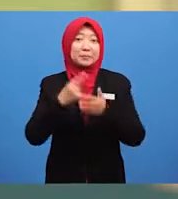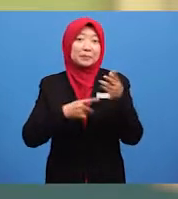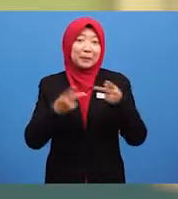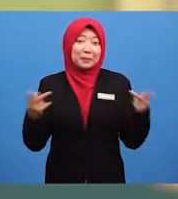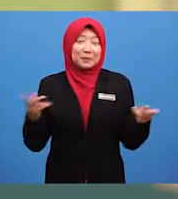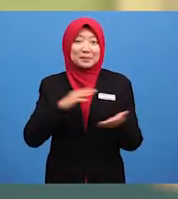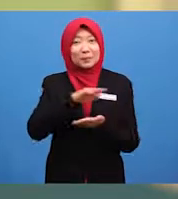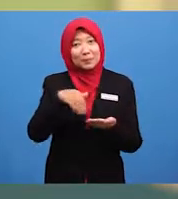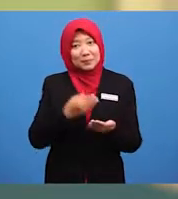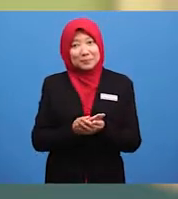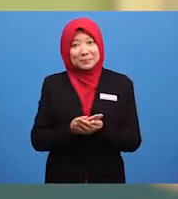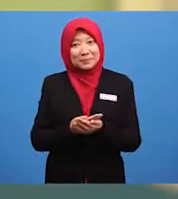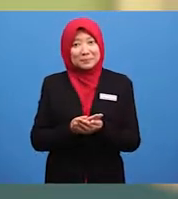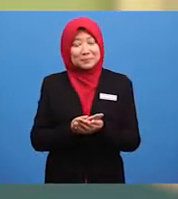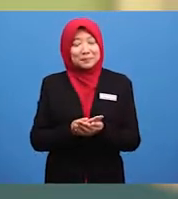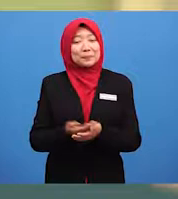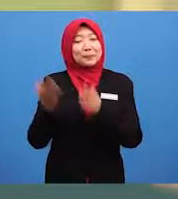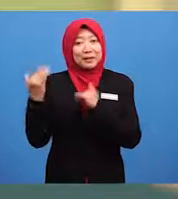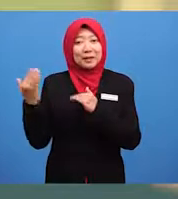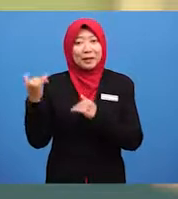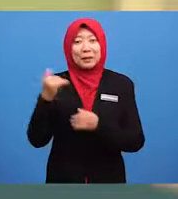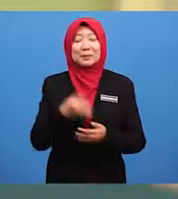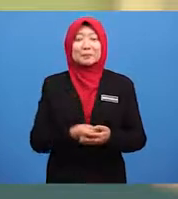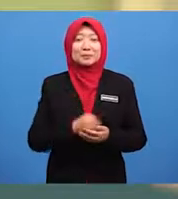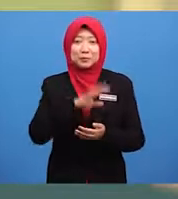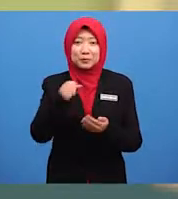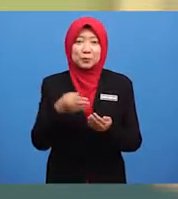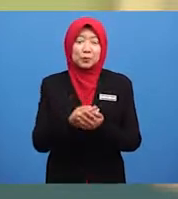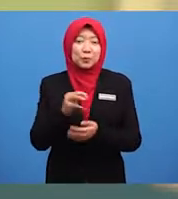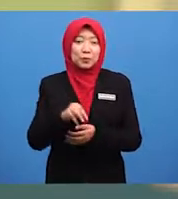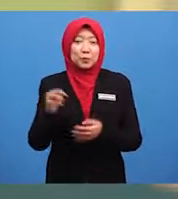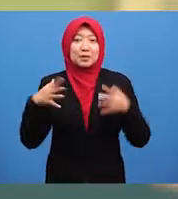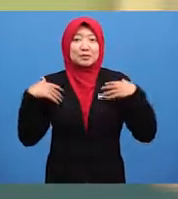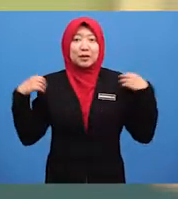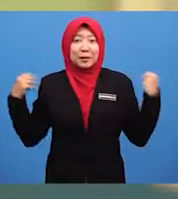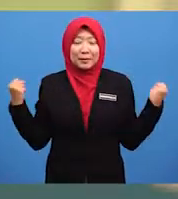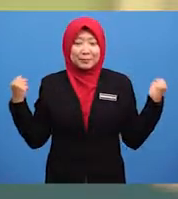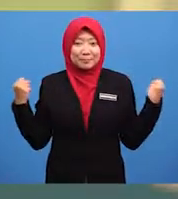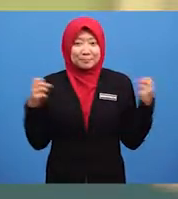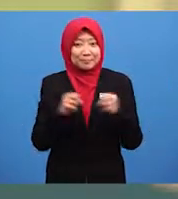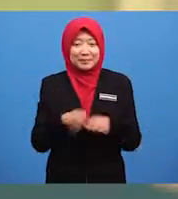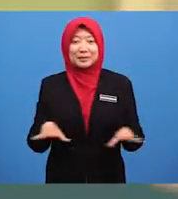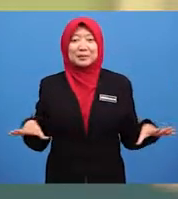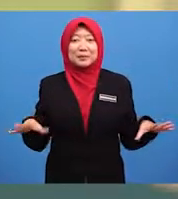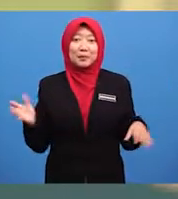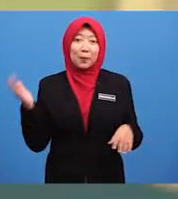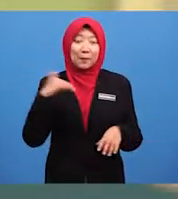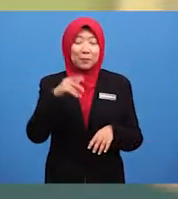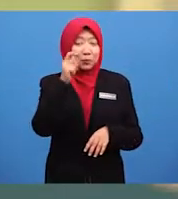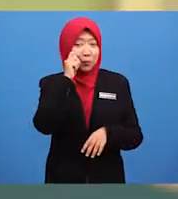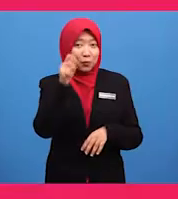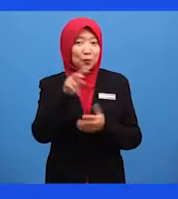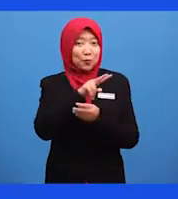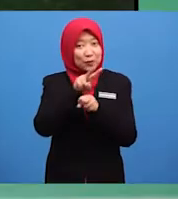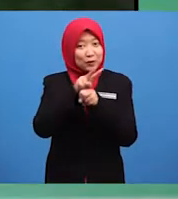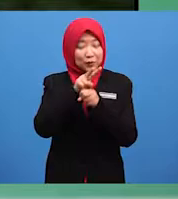semua? Semoga anak-anak murid cikgu berada keadaan sihat, sejahtera. Mari kita tonton video